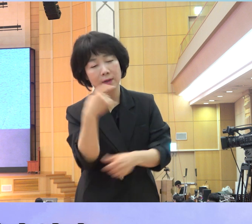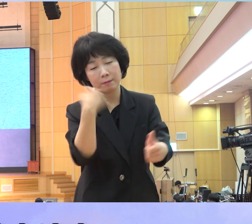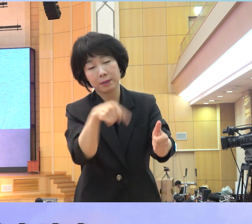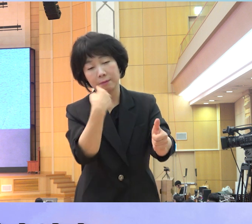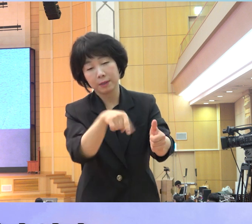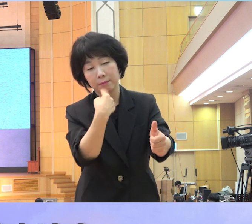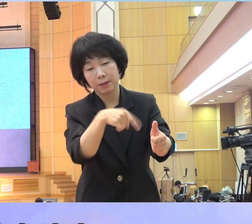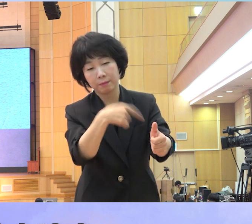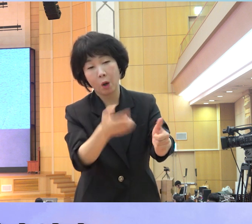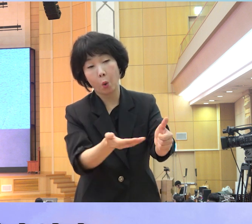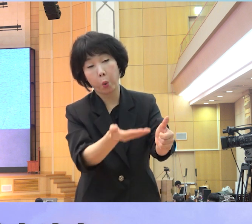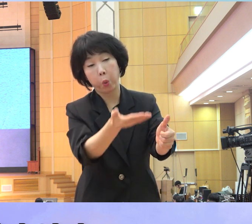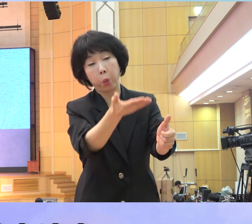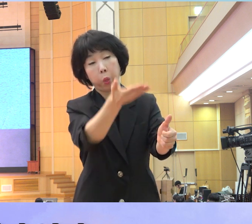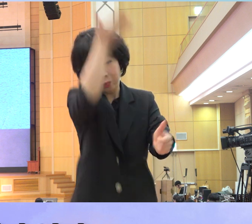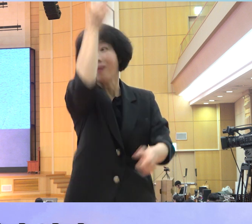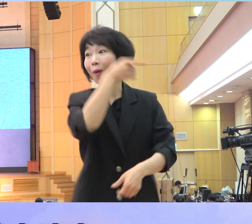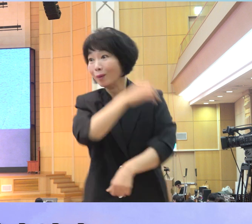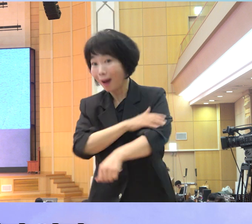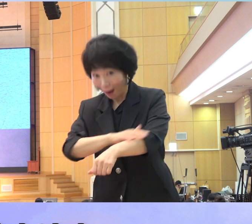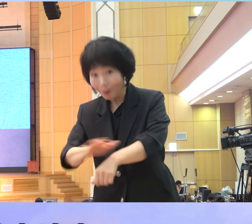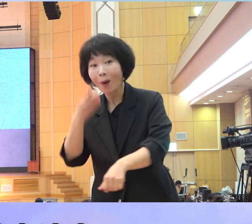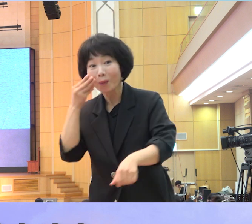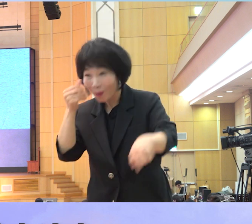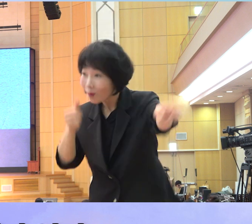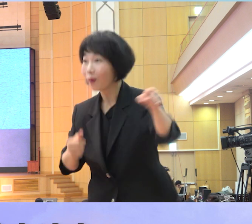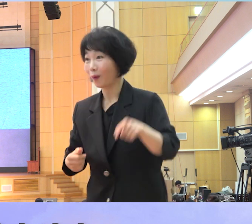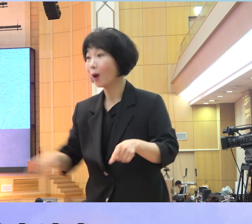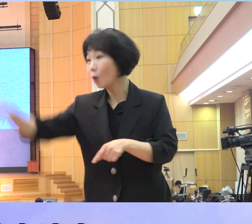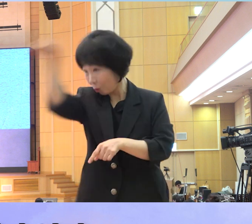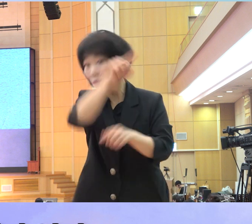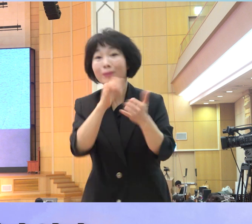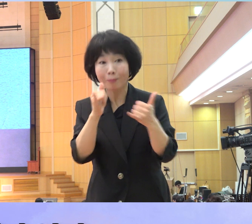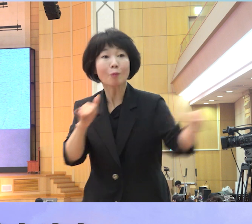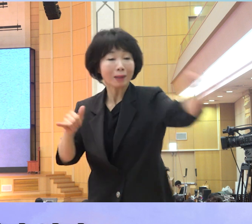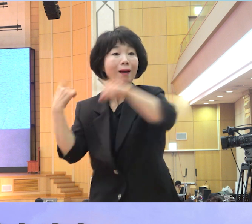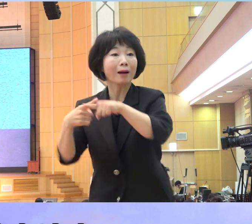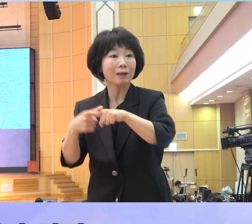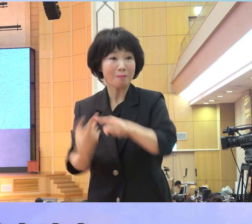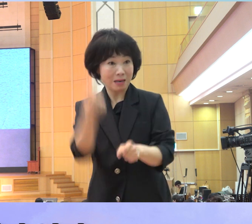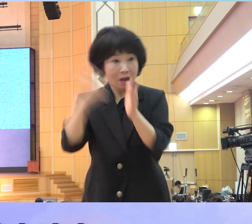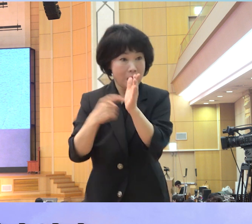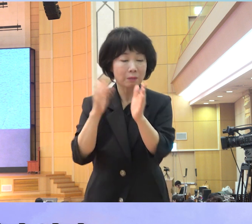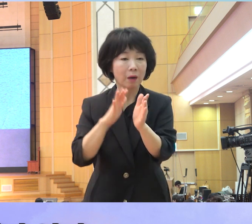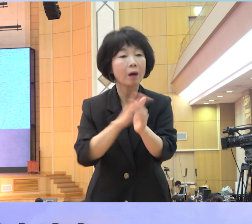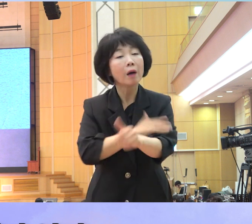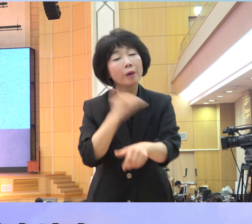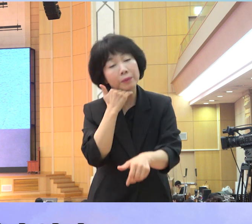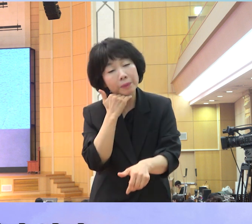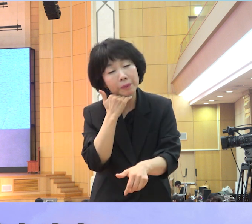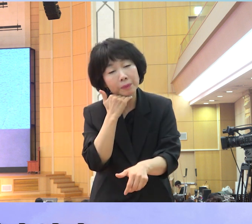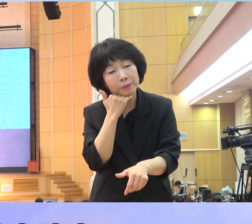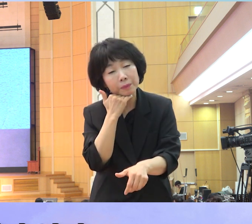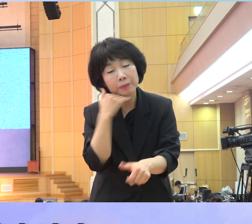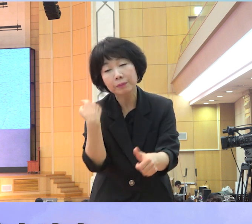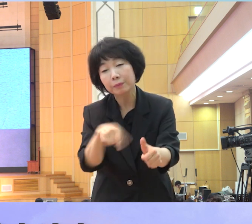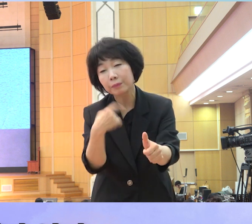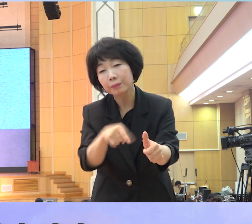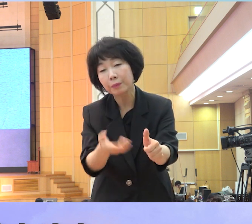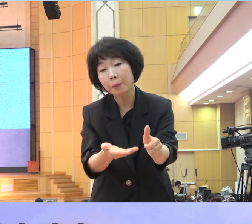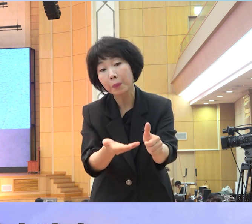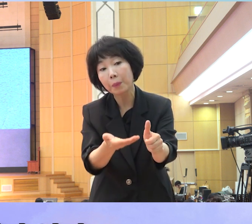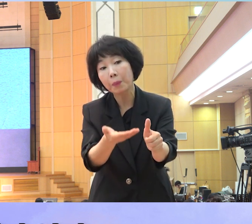그러다 보니까 이 아이가 성장을 한 거거든요. 사람도 그렇고 동물도 그렇고 식물도 그렇고 이 성장을